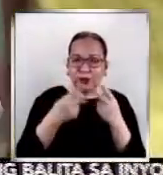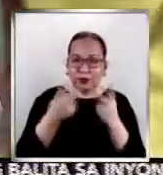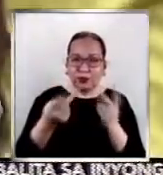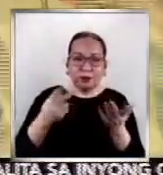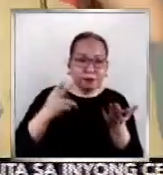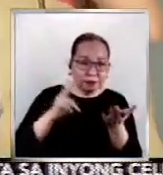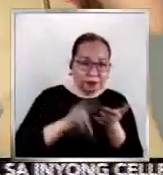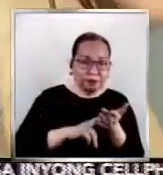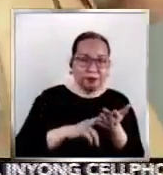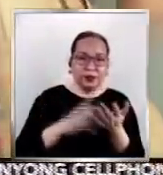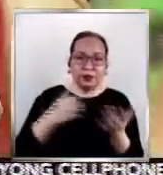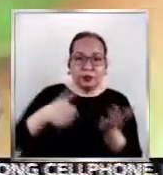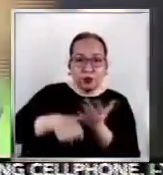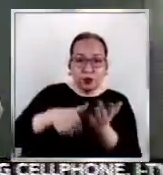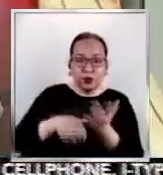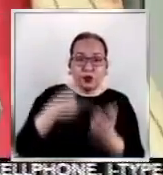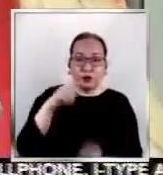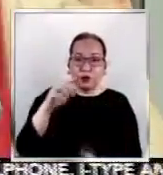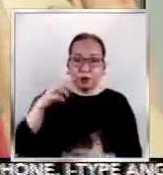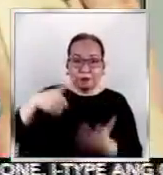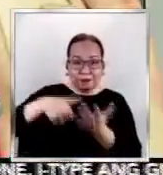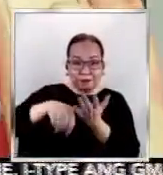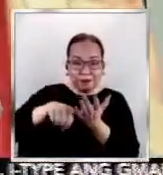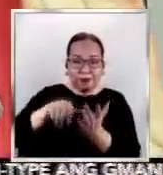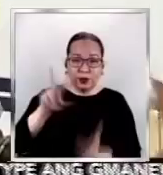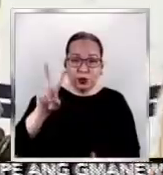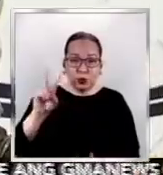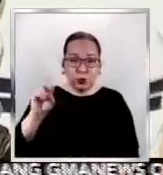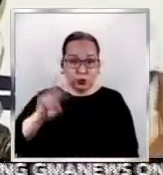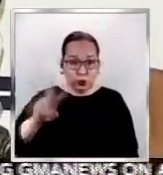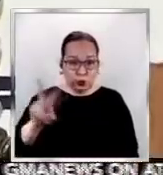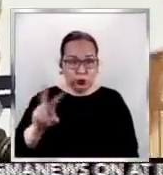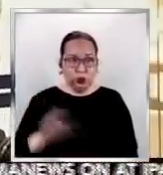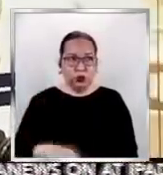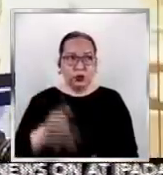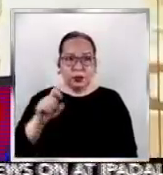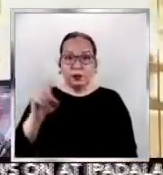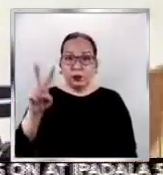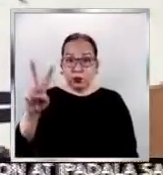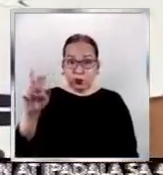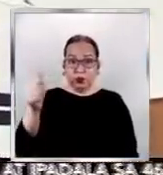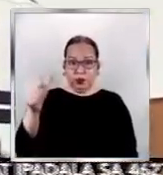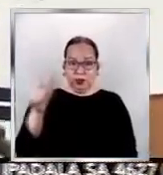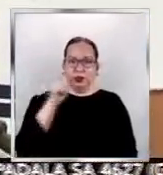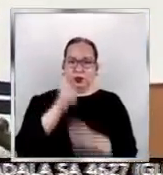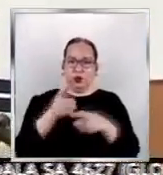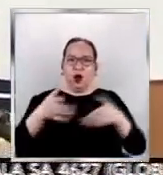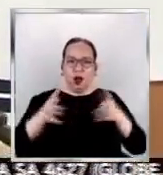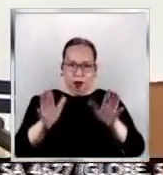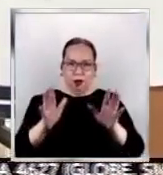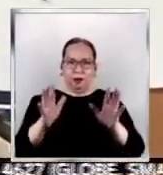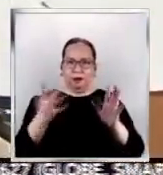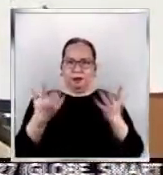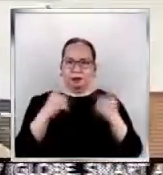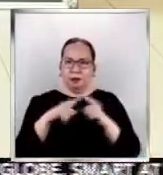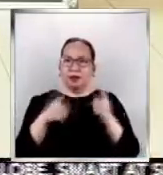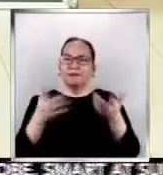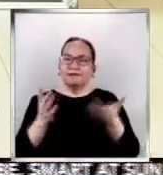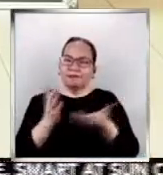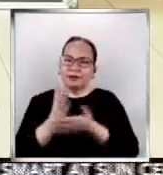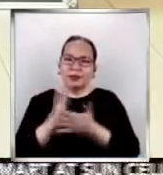para sa eleksyon 2022. 210 dapat. Pero ngayon, in-accommodate natin yung